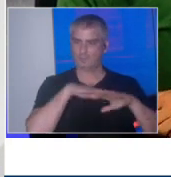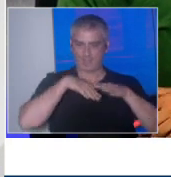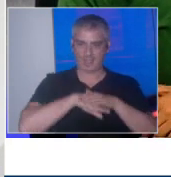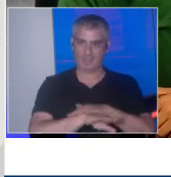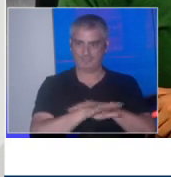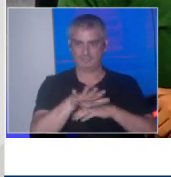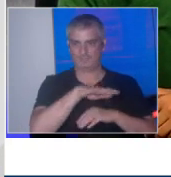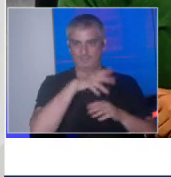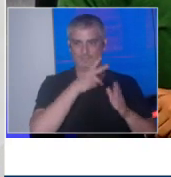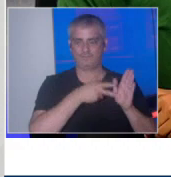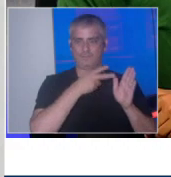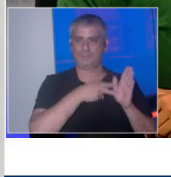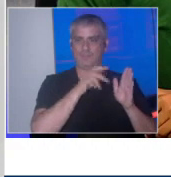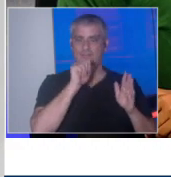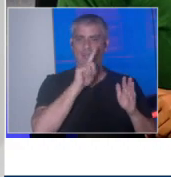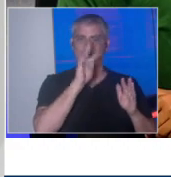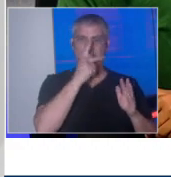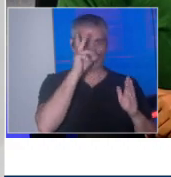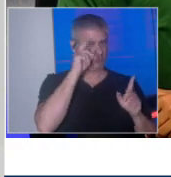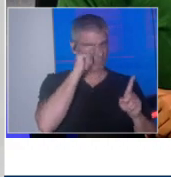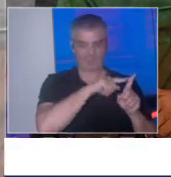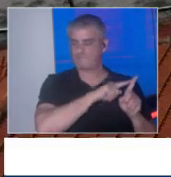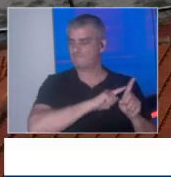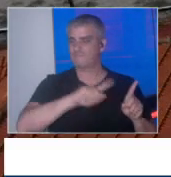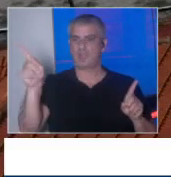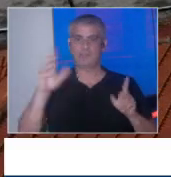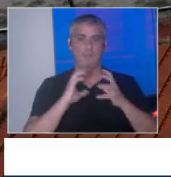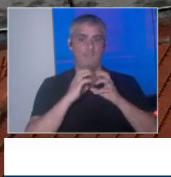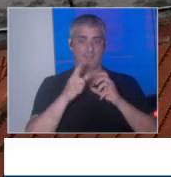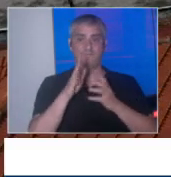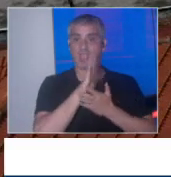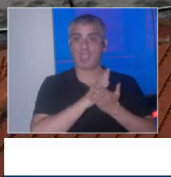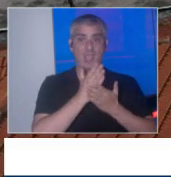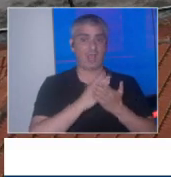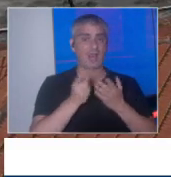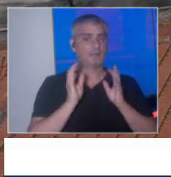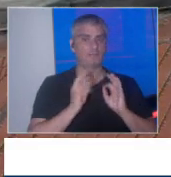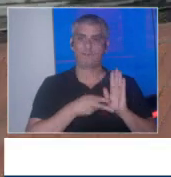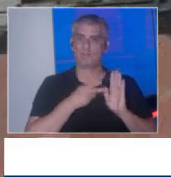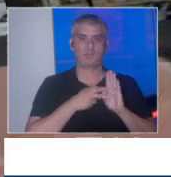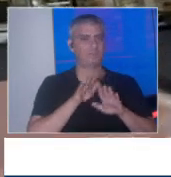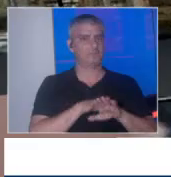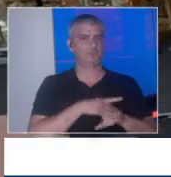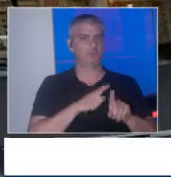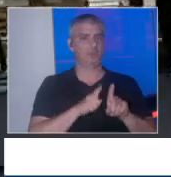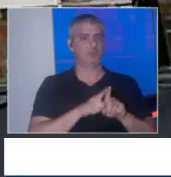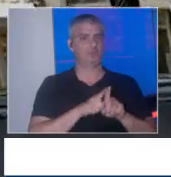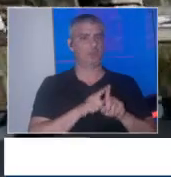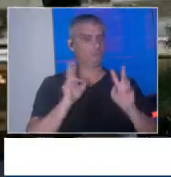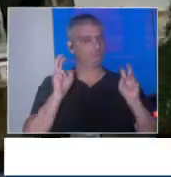נמצא מתחנת אליפלת בדרום תל אביב ועד לפתח תקווה, אז החלק הזה באמת הרכבת מרגישה ממש כמו